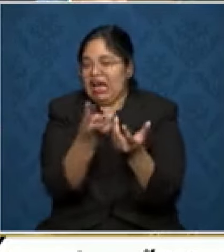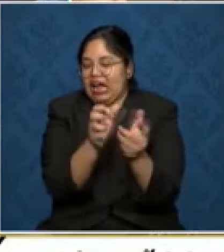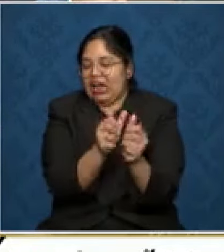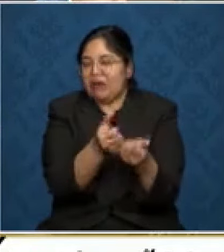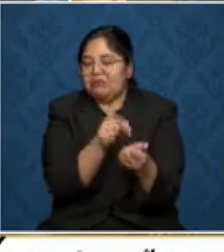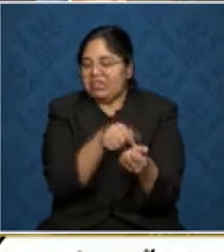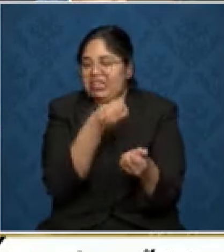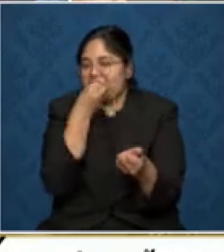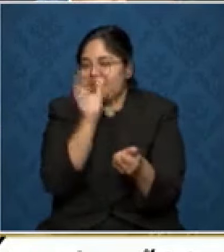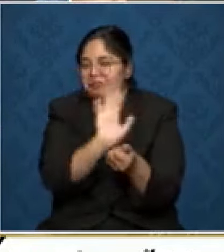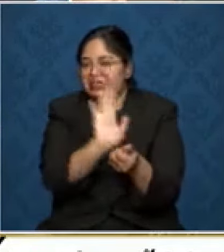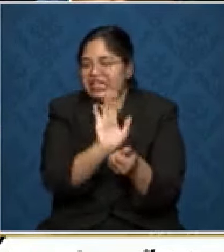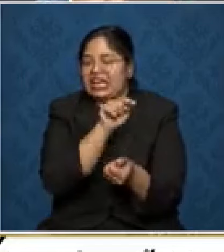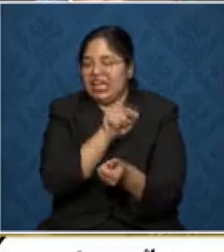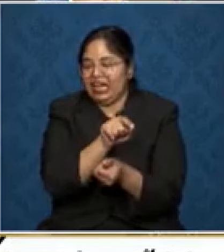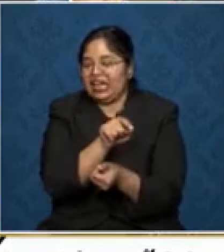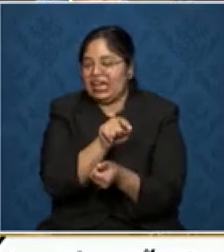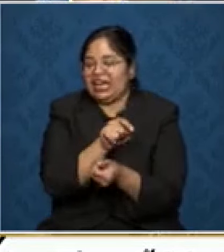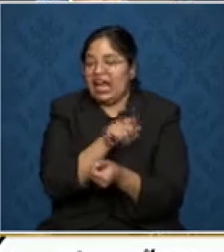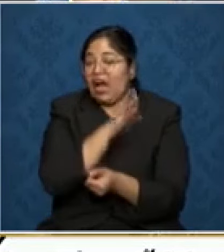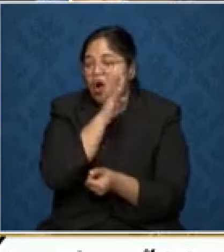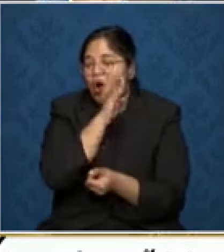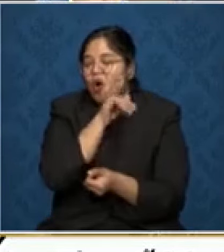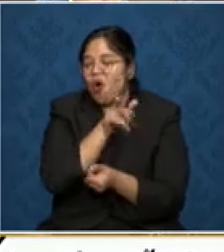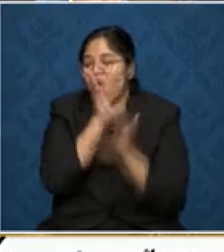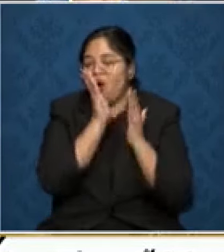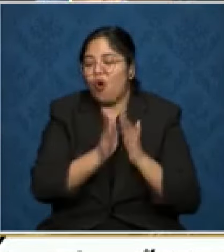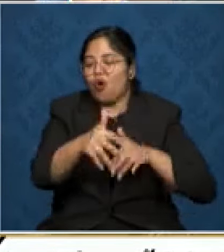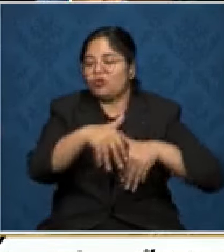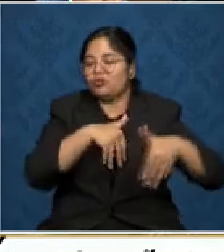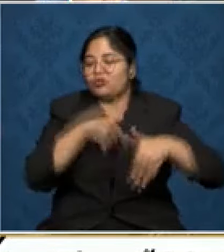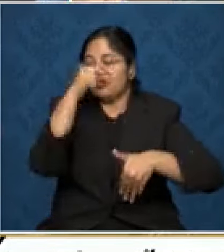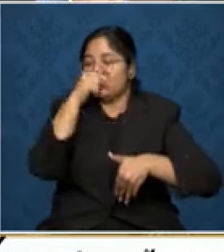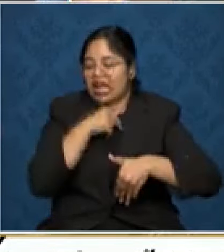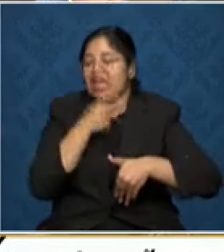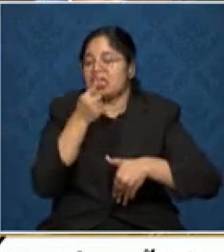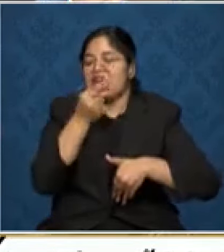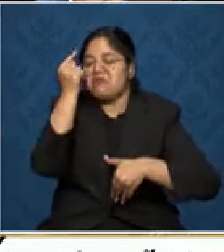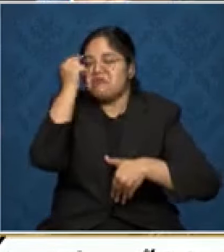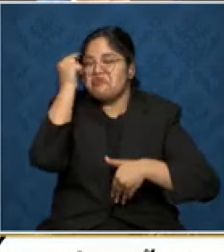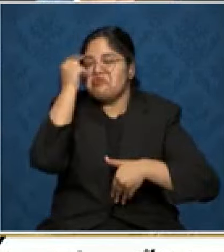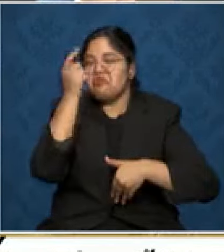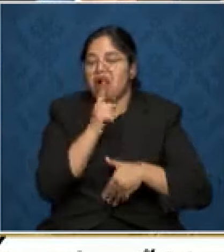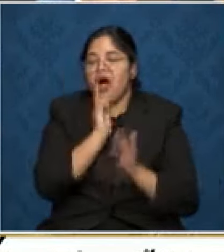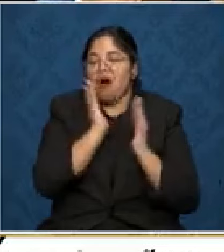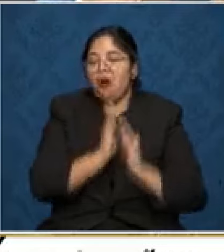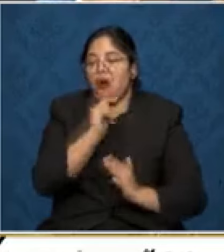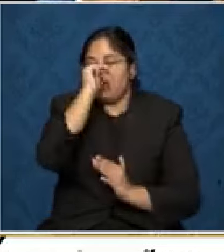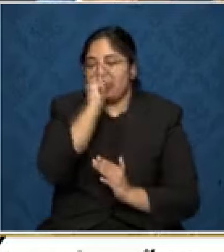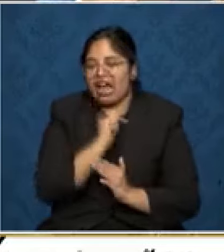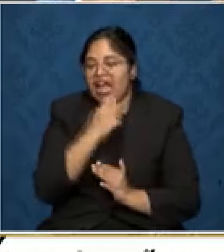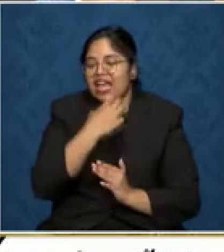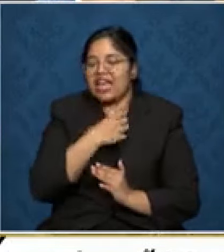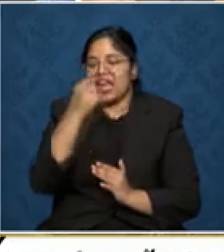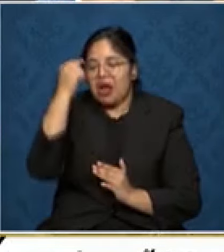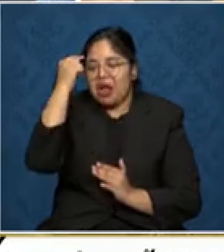จับได้คนไทยยอยากเห็นนายกยกรัฐมนตรีของเขาบินเหมือน